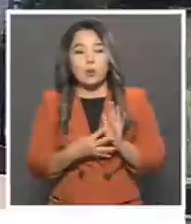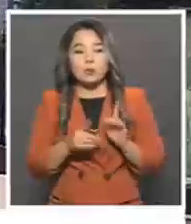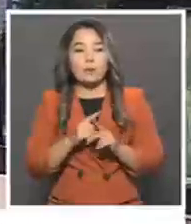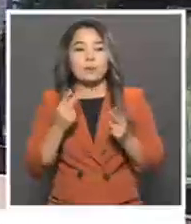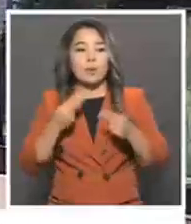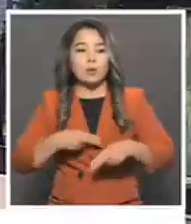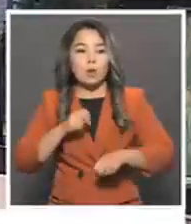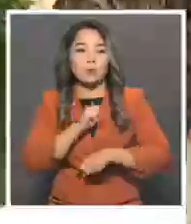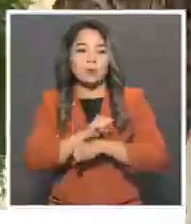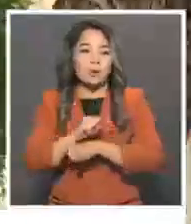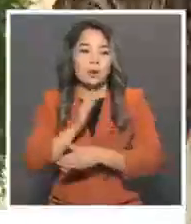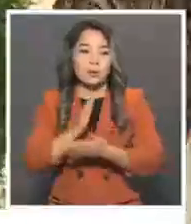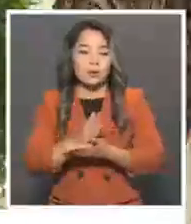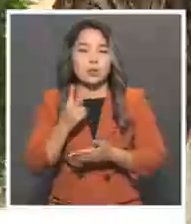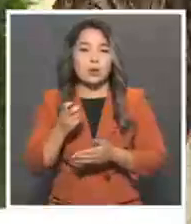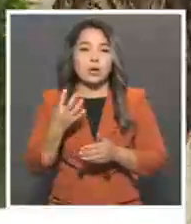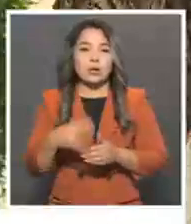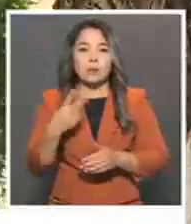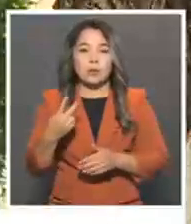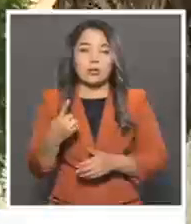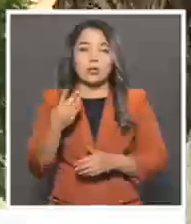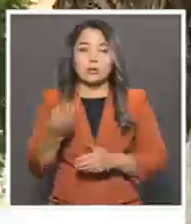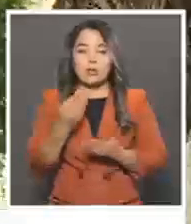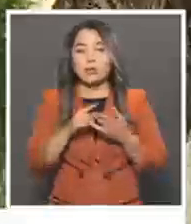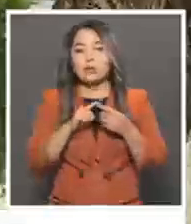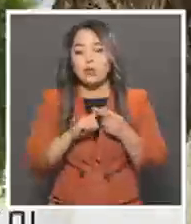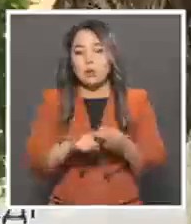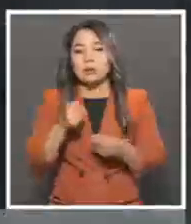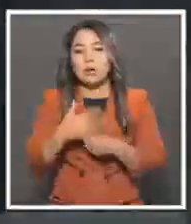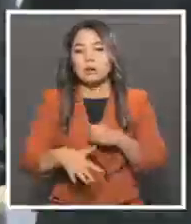қойылған. Ал 241 жұқтыру ошағы мен 366 карантиндік нысан қоршауға алынған.